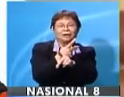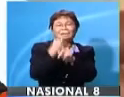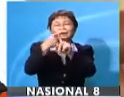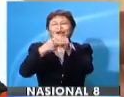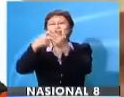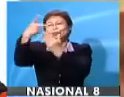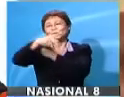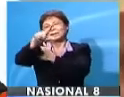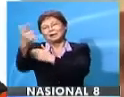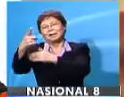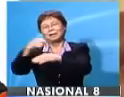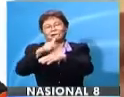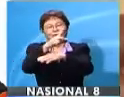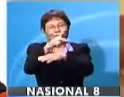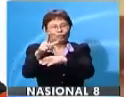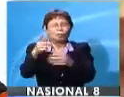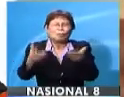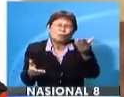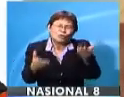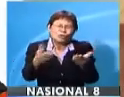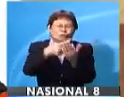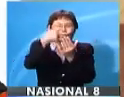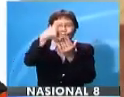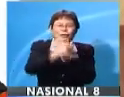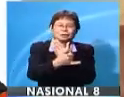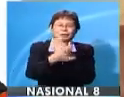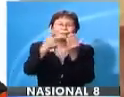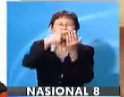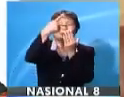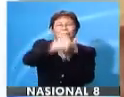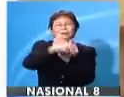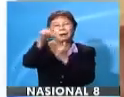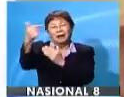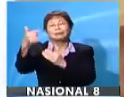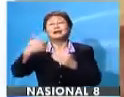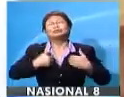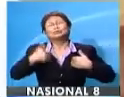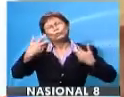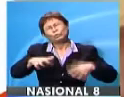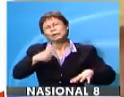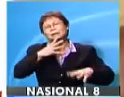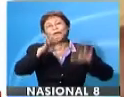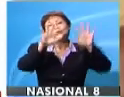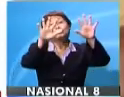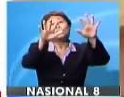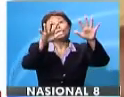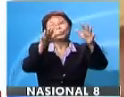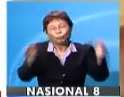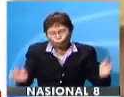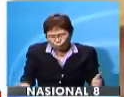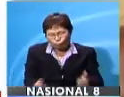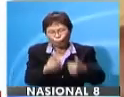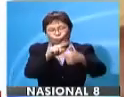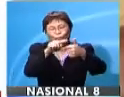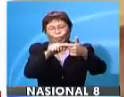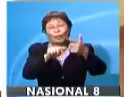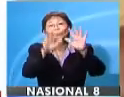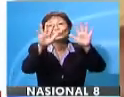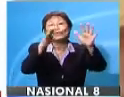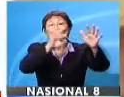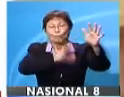Kelang. Mungkin projek yang lainan, saya sebut tadi ada 10 inisiatif kerajaan sebut dalam bajet lepas, ya, kalau kita tengok